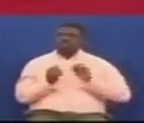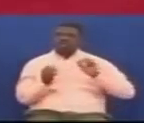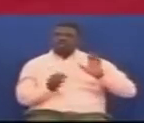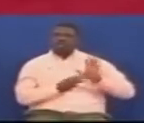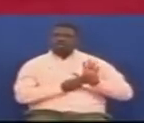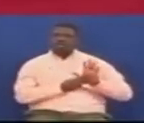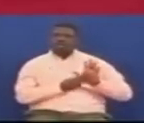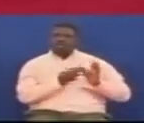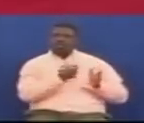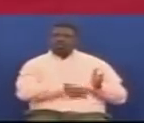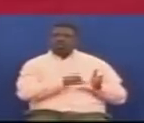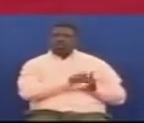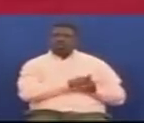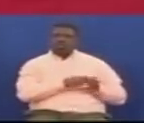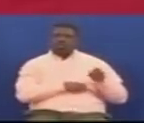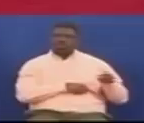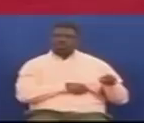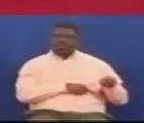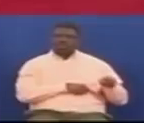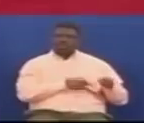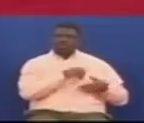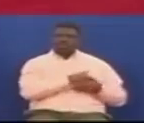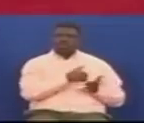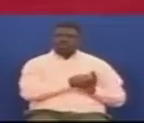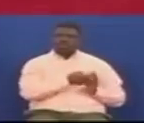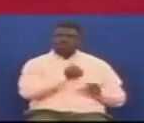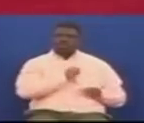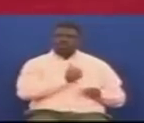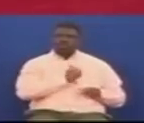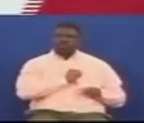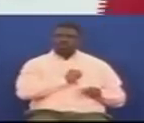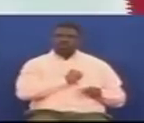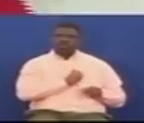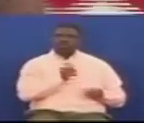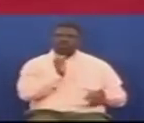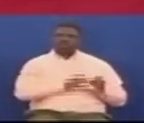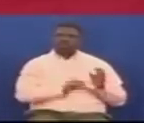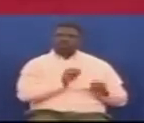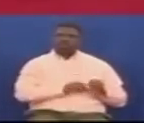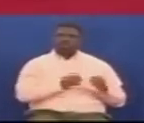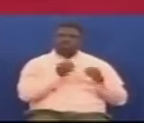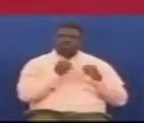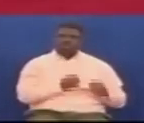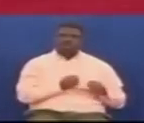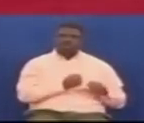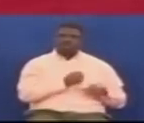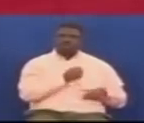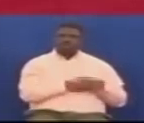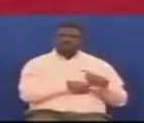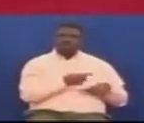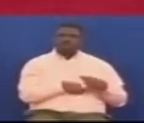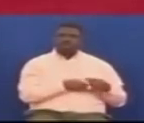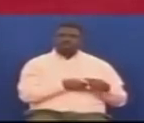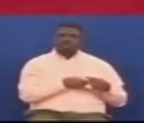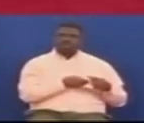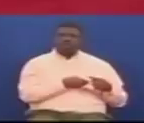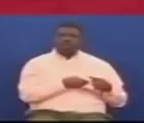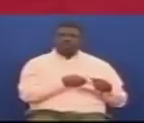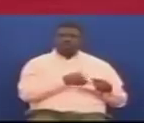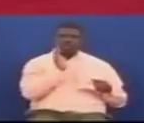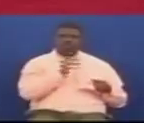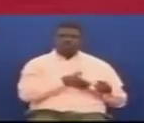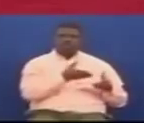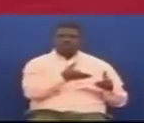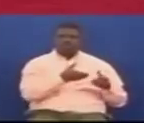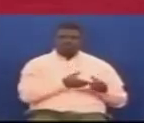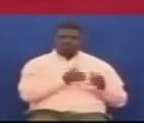Kuongezeka kwa kasi ya ukuaji wa mikopo kwa sekta binafsi kulichangiwa na jitihada zinazoendelea kuchukuliwa na serikali za